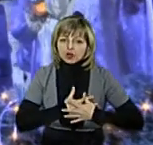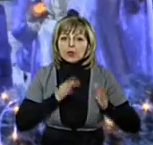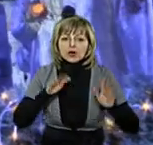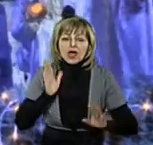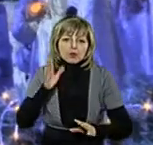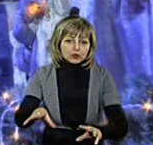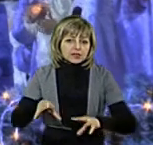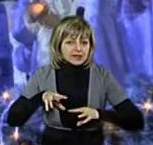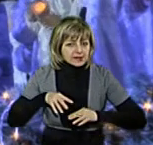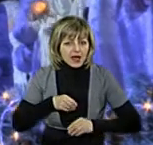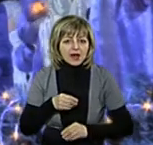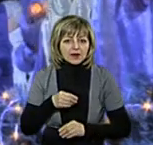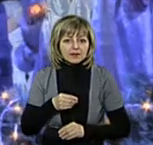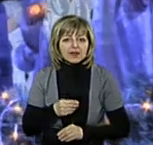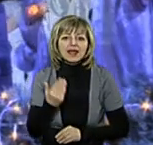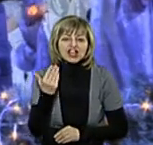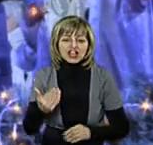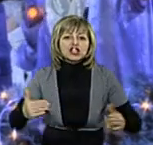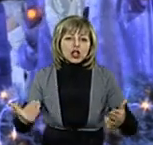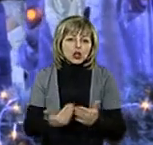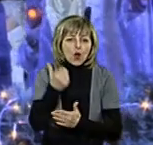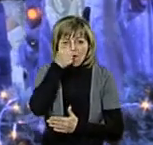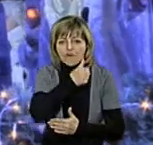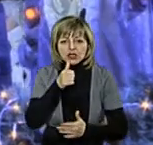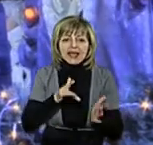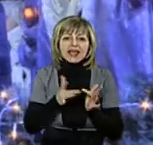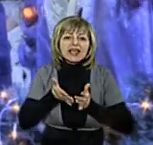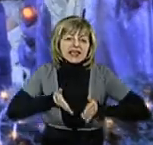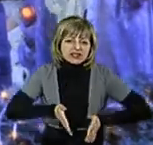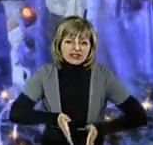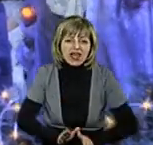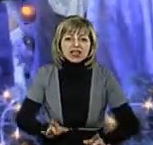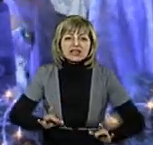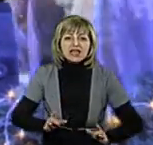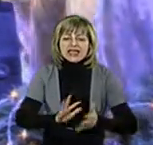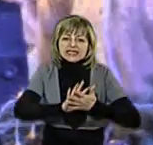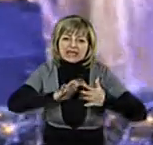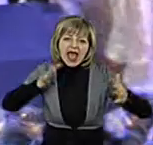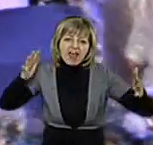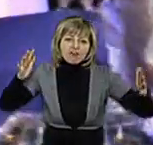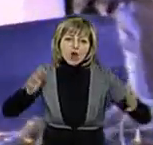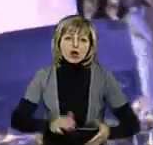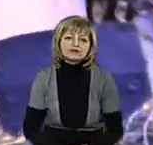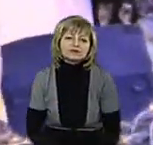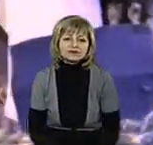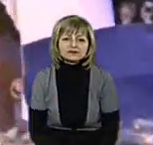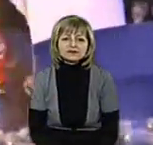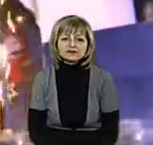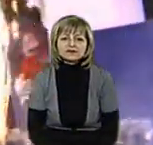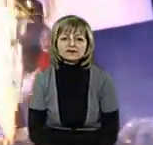нами їхнє новорічне і різдвяне сяйво!